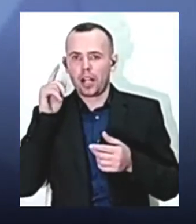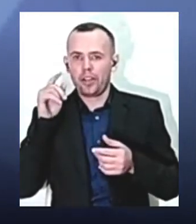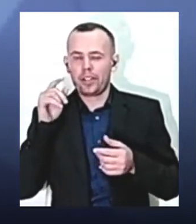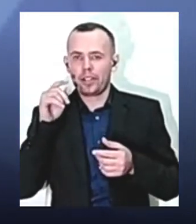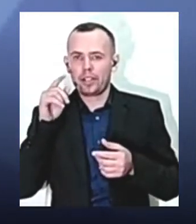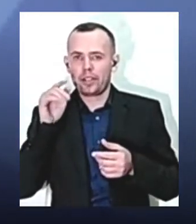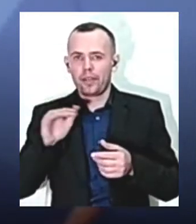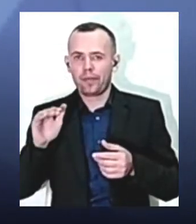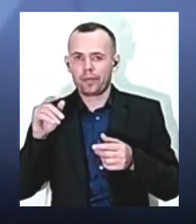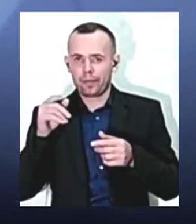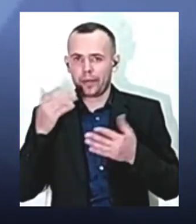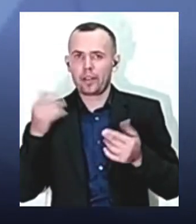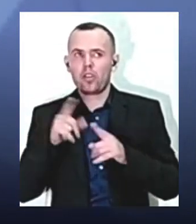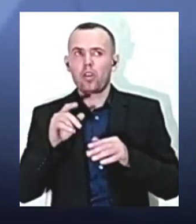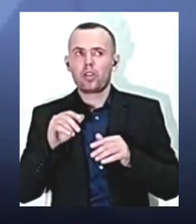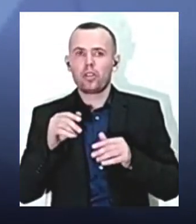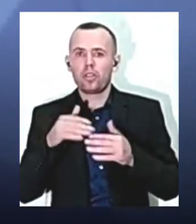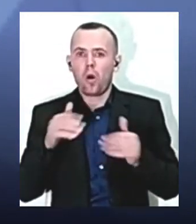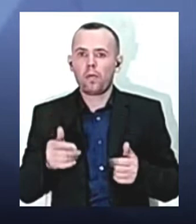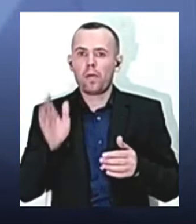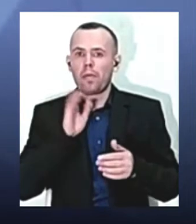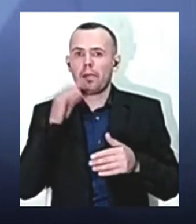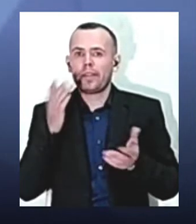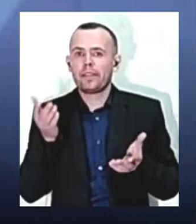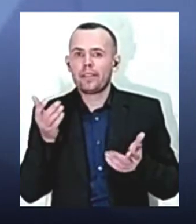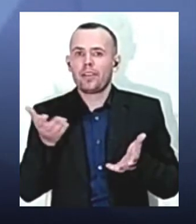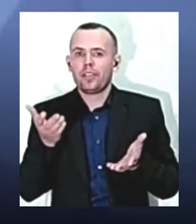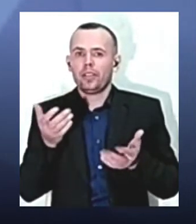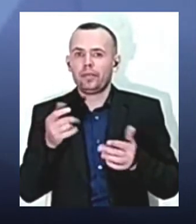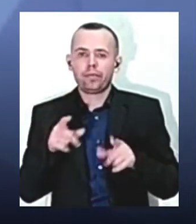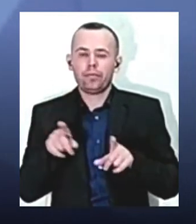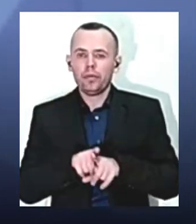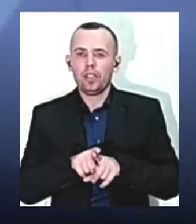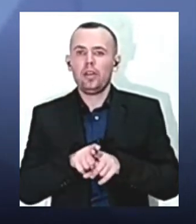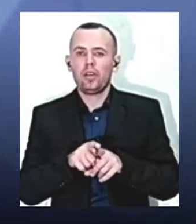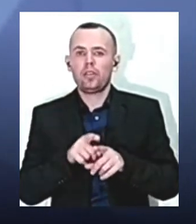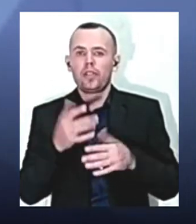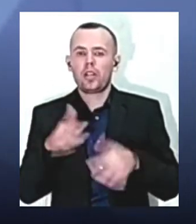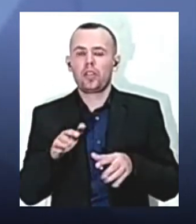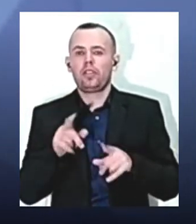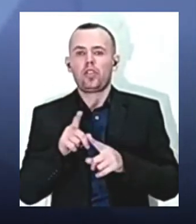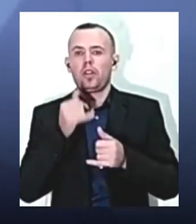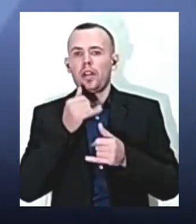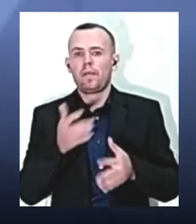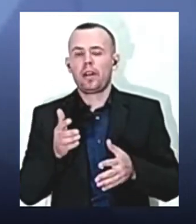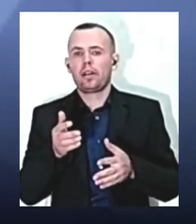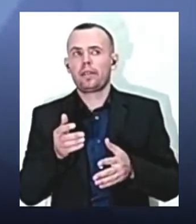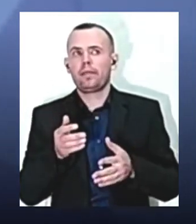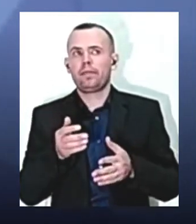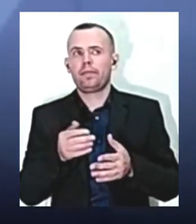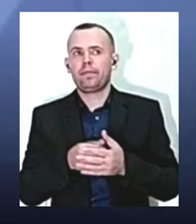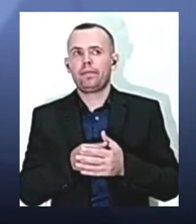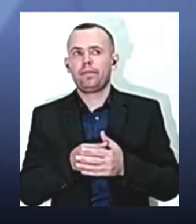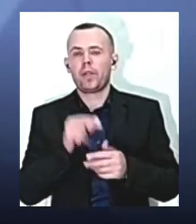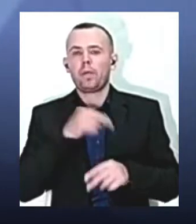батьки мусили бути із ними, також спричиняло те, що вони не могли, ну, власне, працювати дуже часто